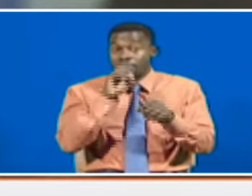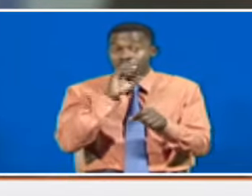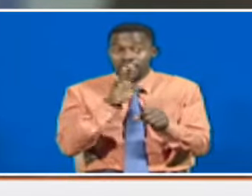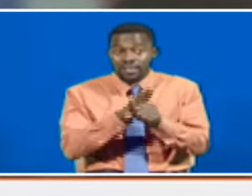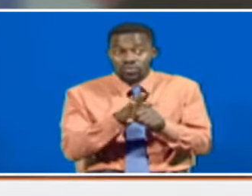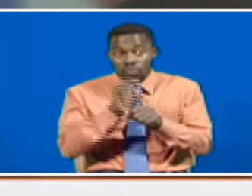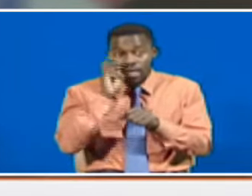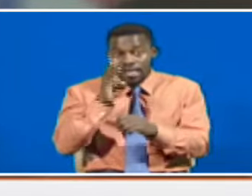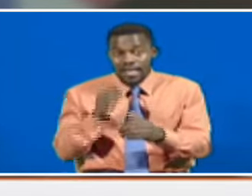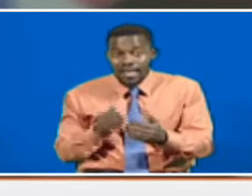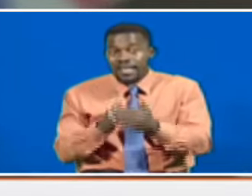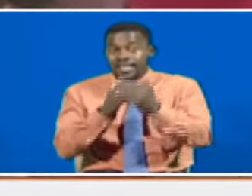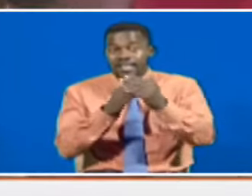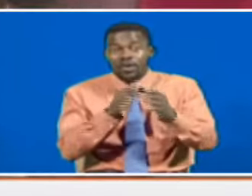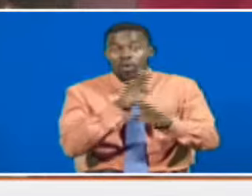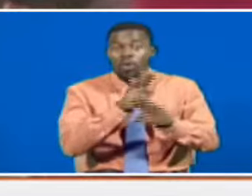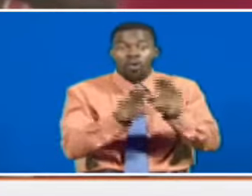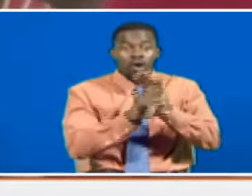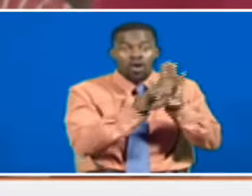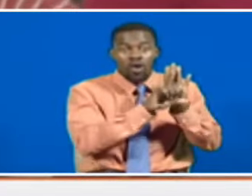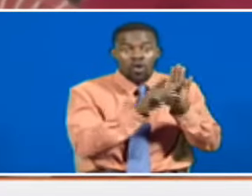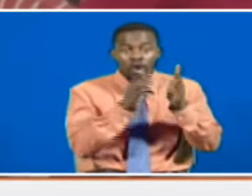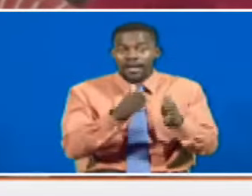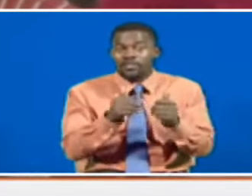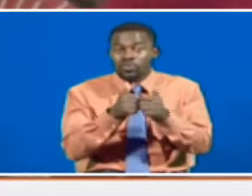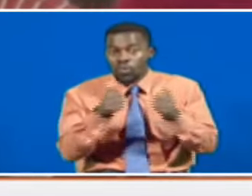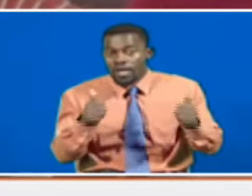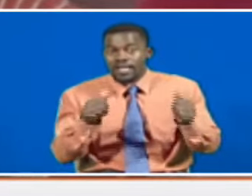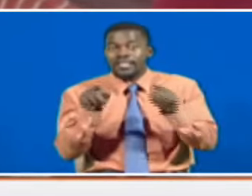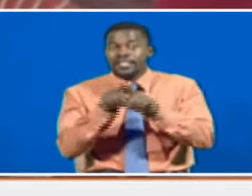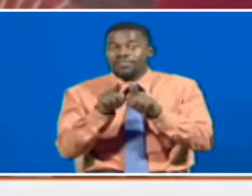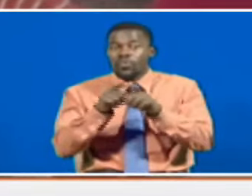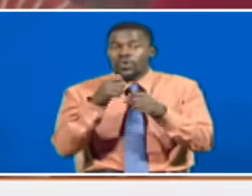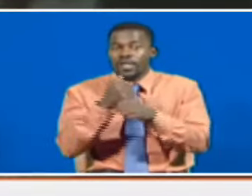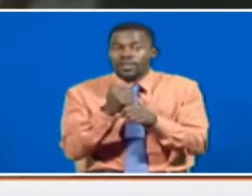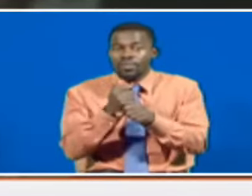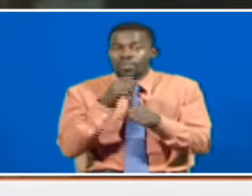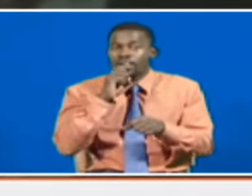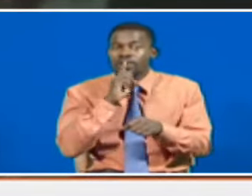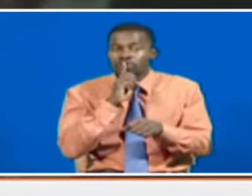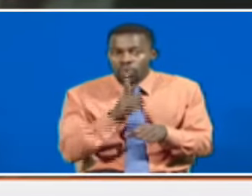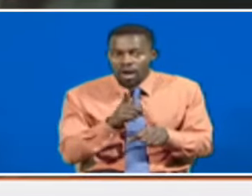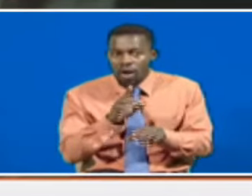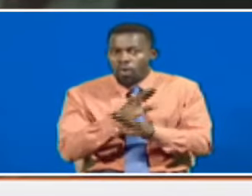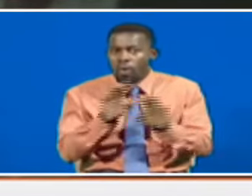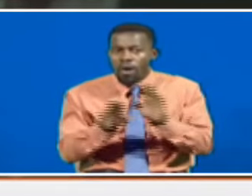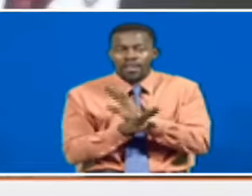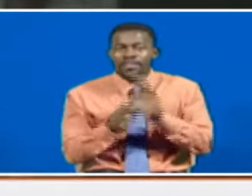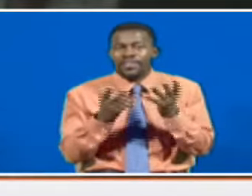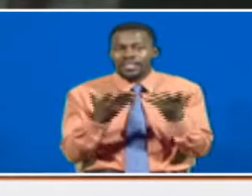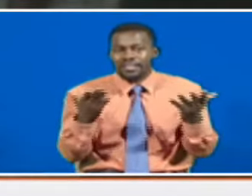katika kukabili sera za serikali zinazoendeleza unyanyapaa kwa wananchi. There are so many challenges that are rising.